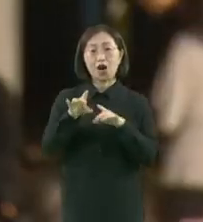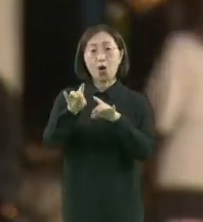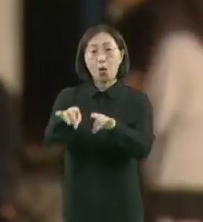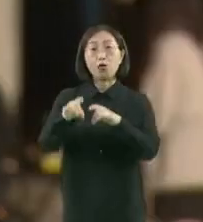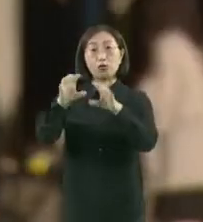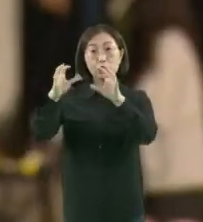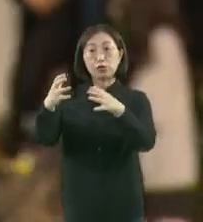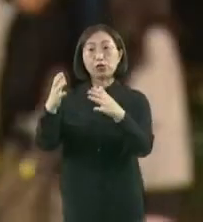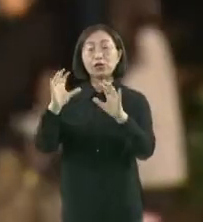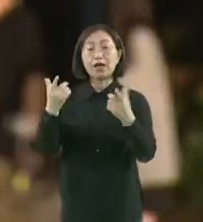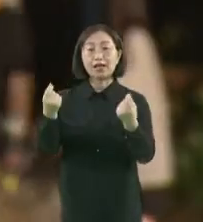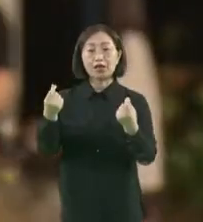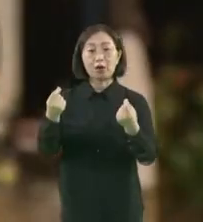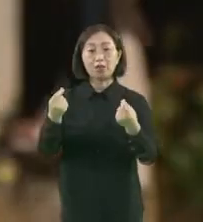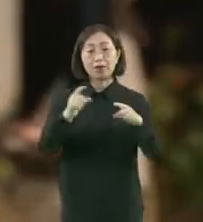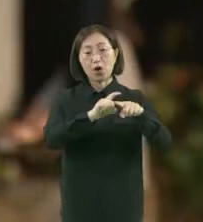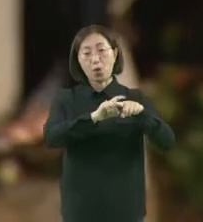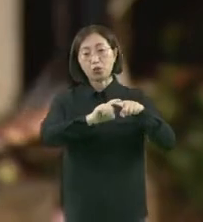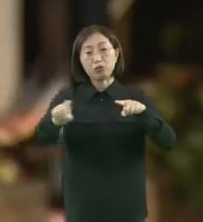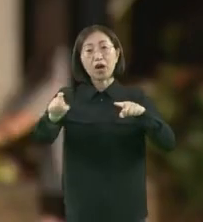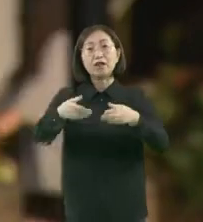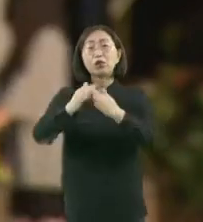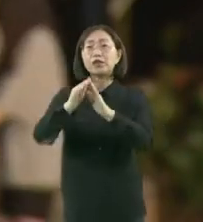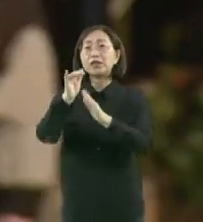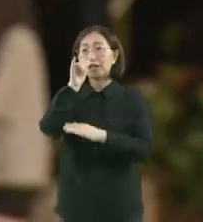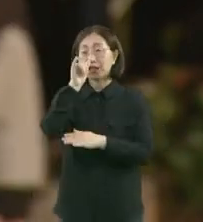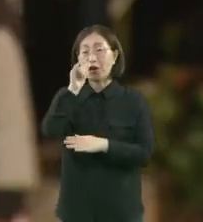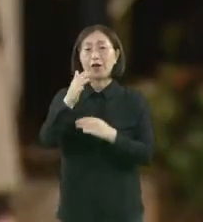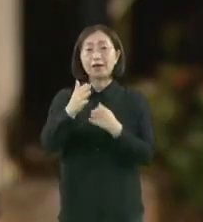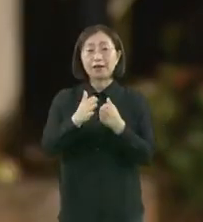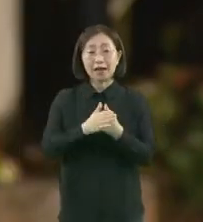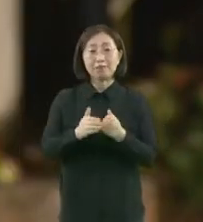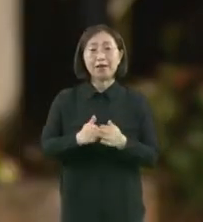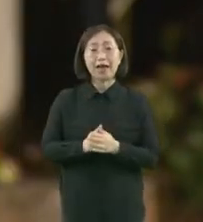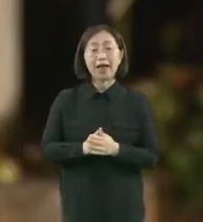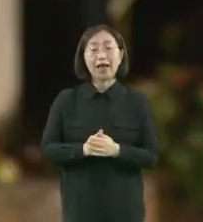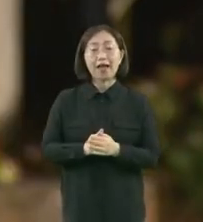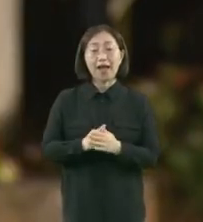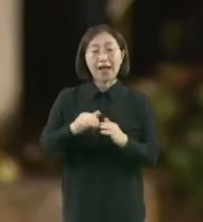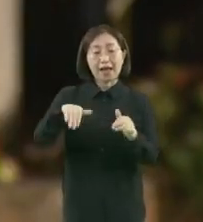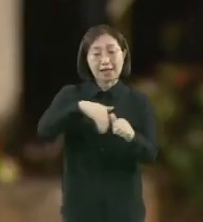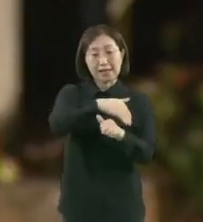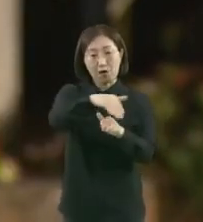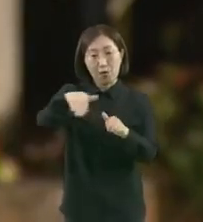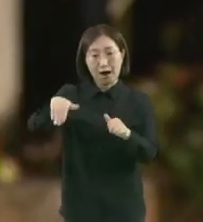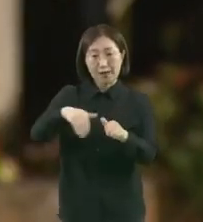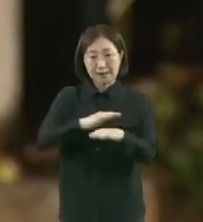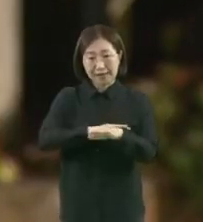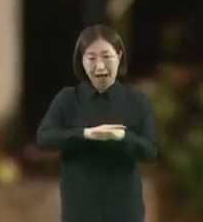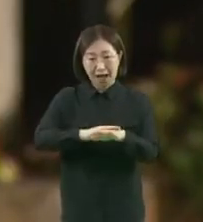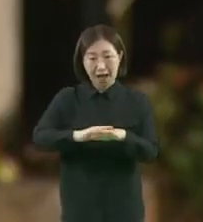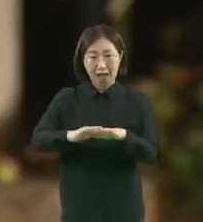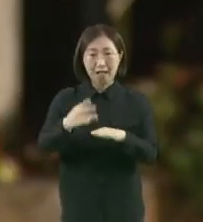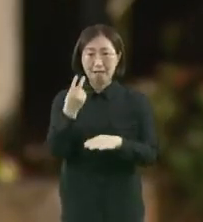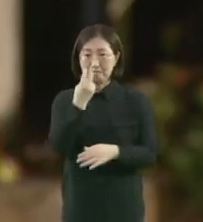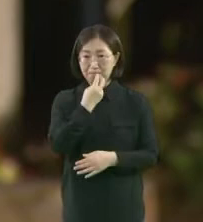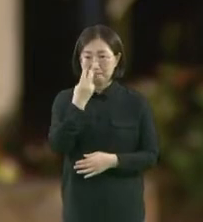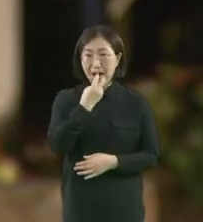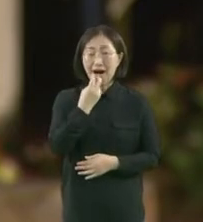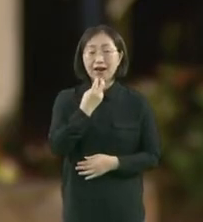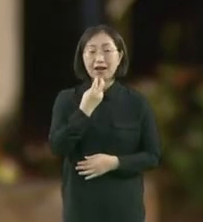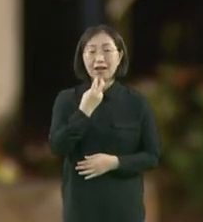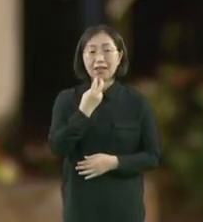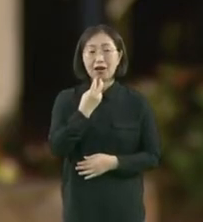과정에서 가장 생태학 조사를 해서 가장 생태학 등급이 떨어지는 지역으로 노선을 정해서